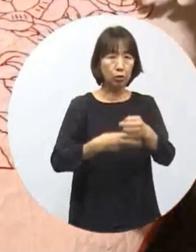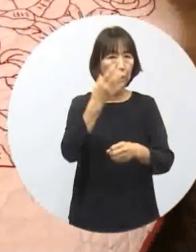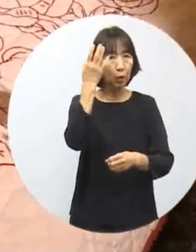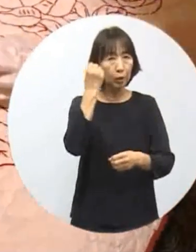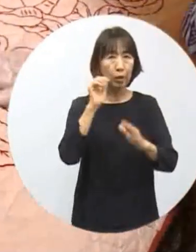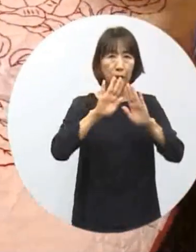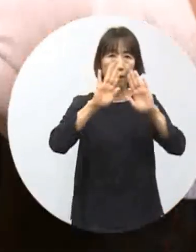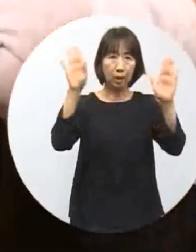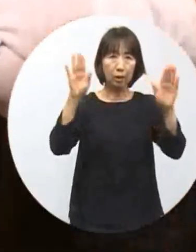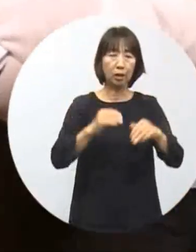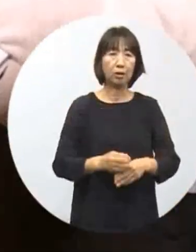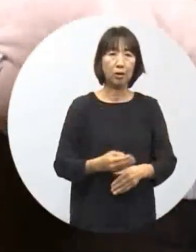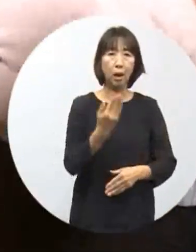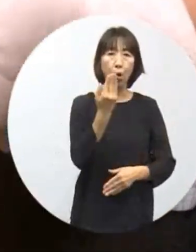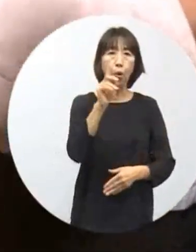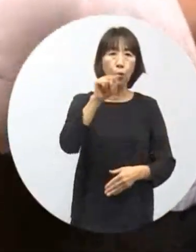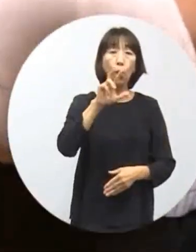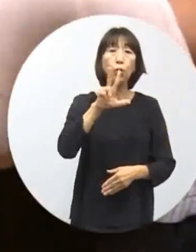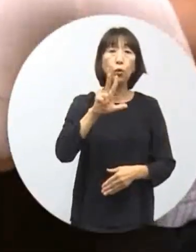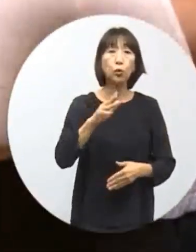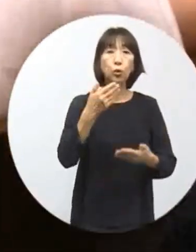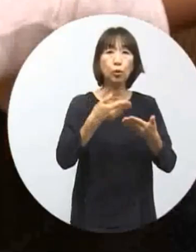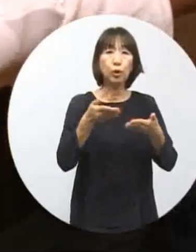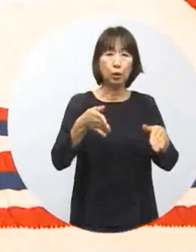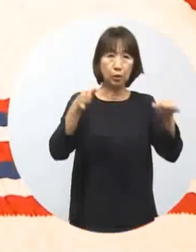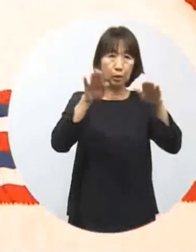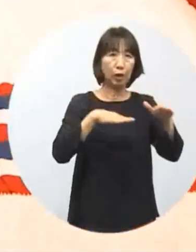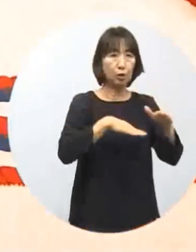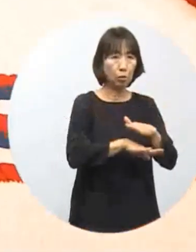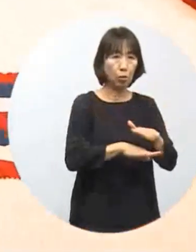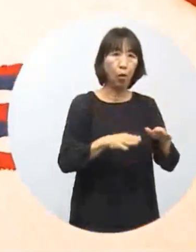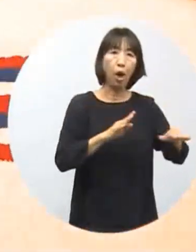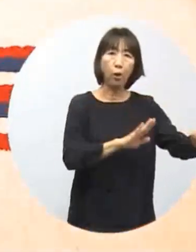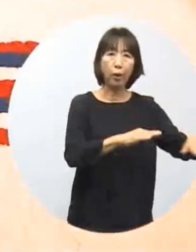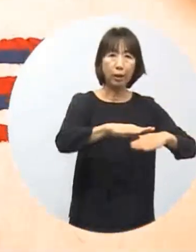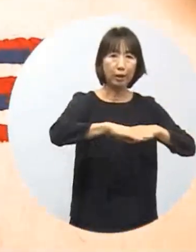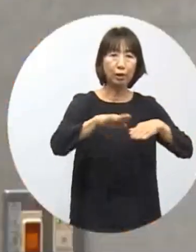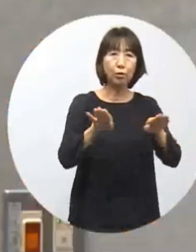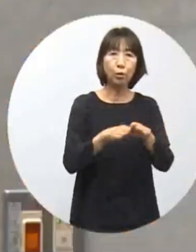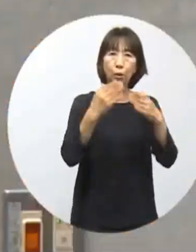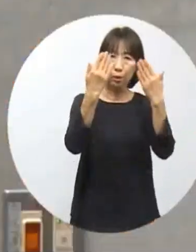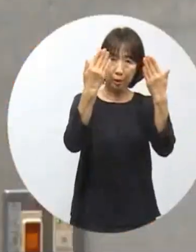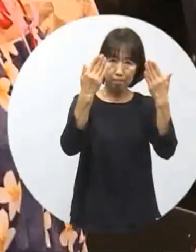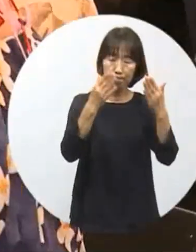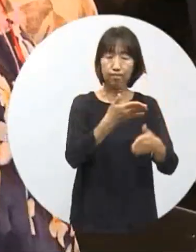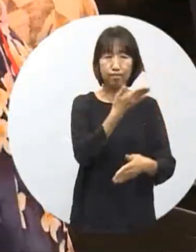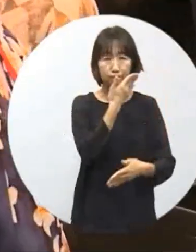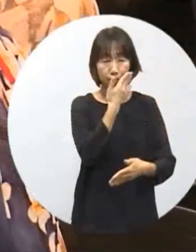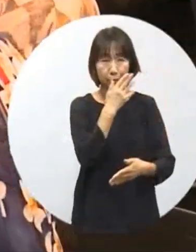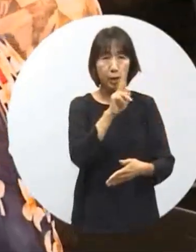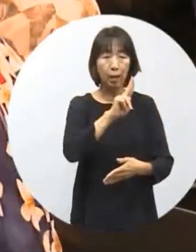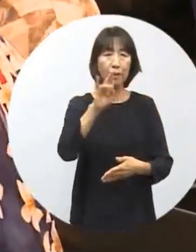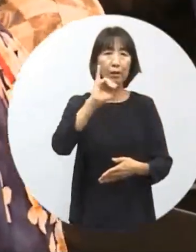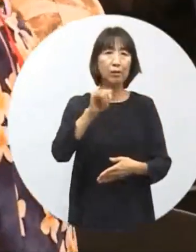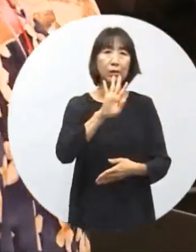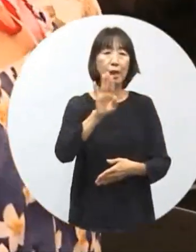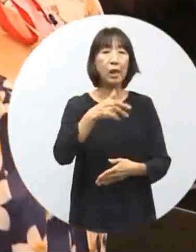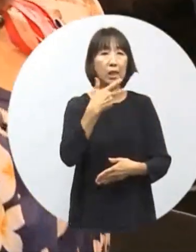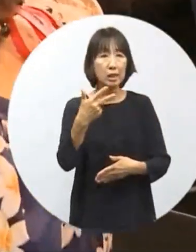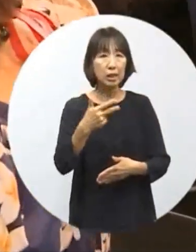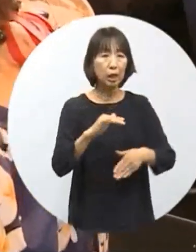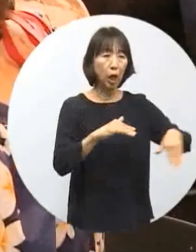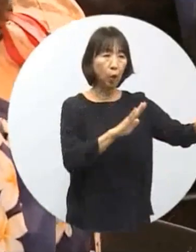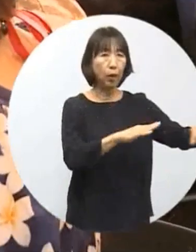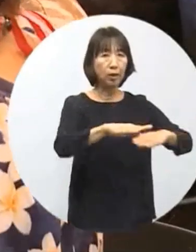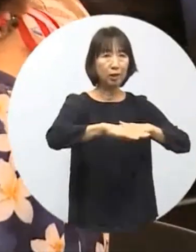されたホノルル美術館所蔵ハワイアンキルト展では、とても貴重なヴィンテージハワイアンキルトを展